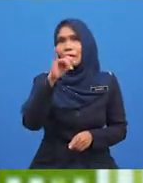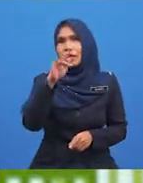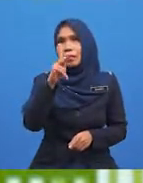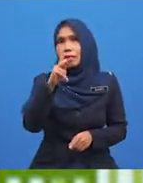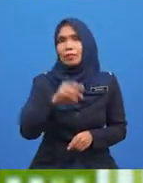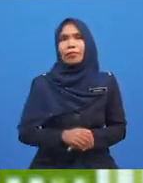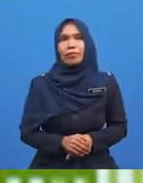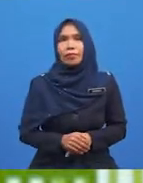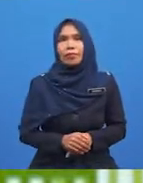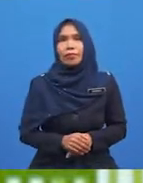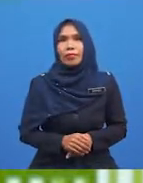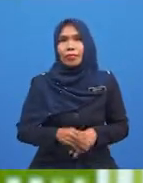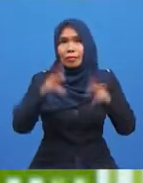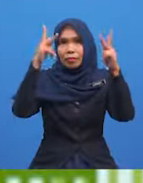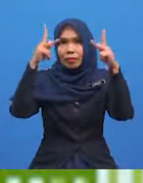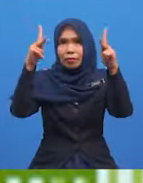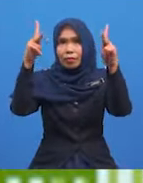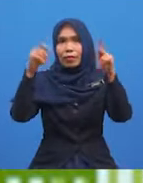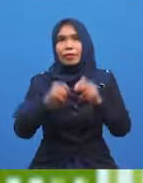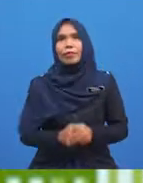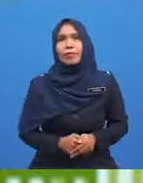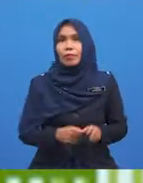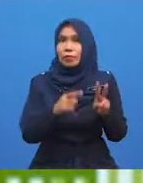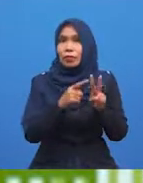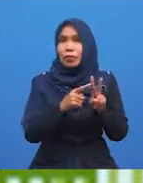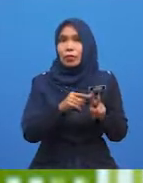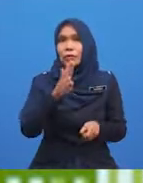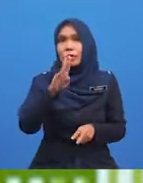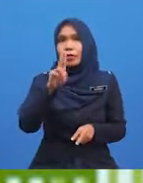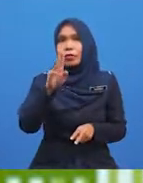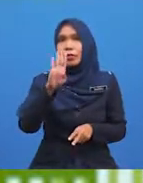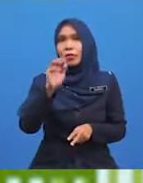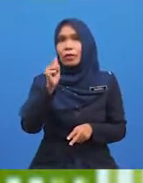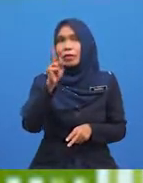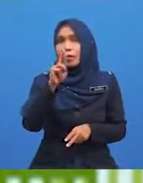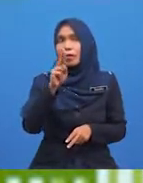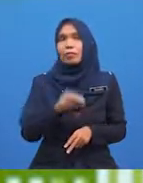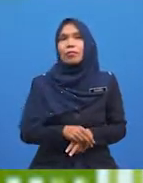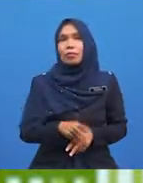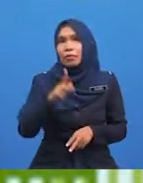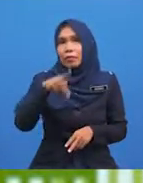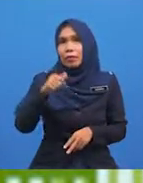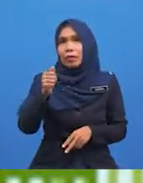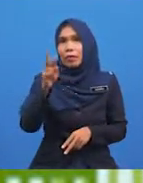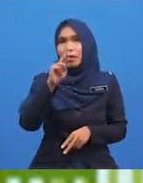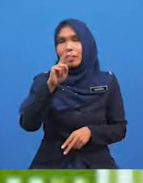membubarkan Parlimen dan memanggil persidangan Majlis Raja-Raja.